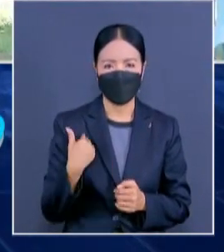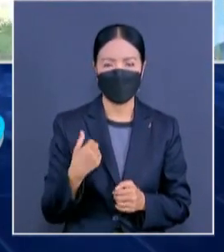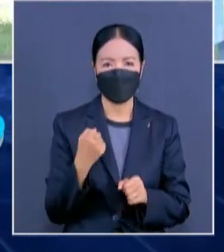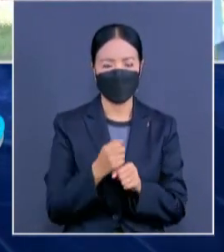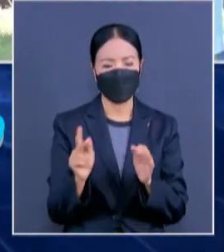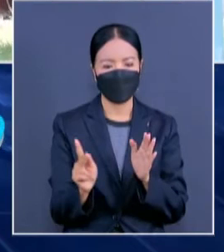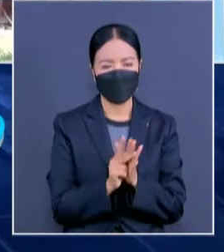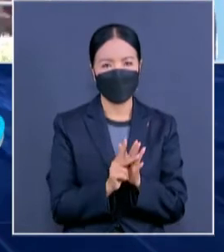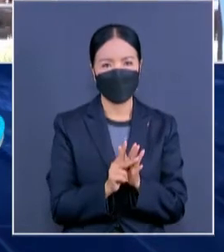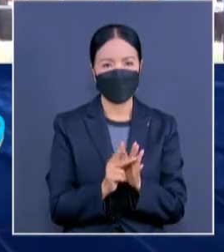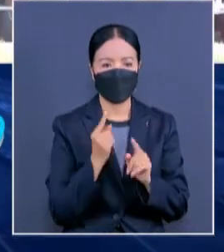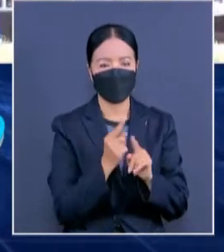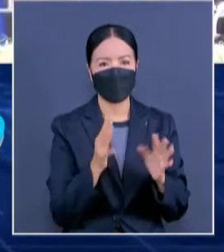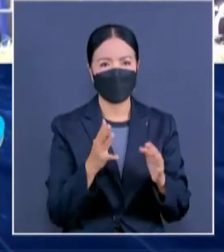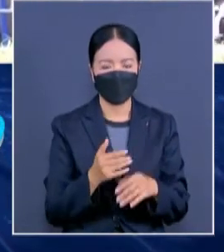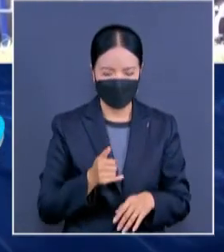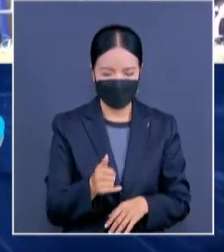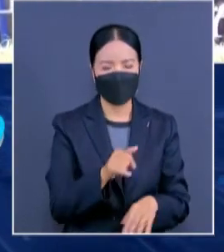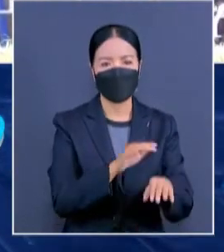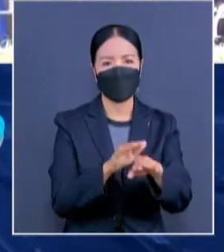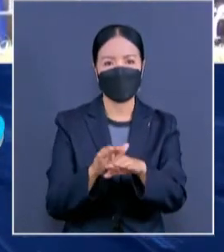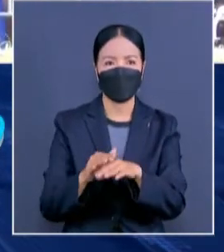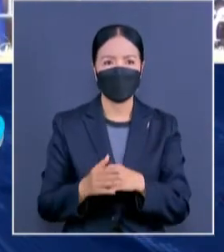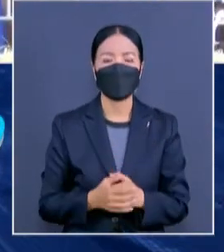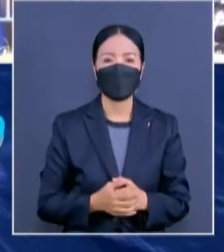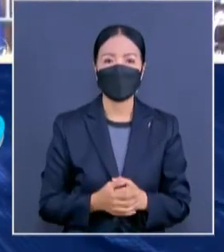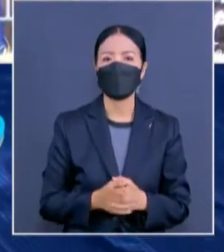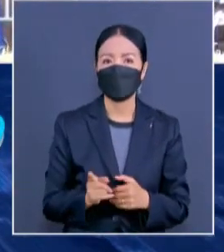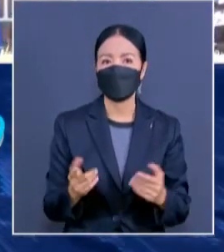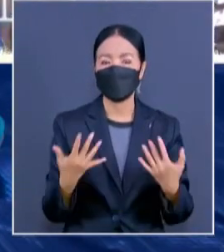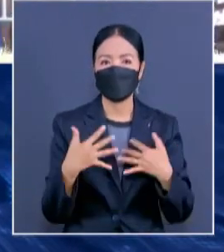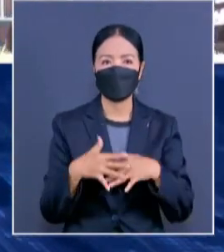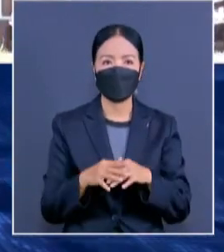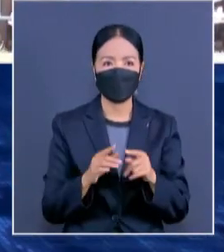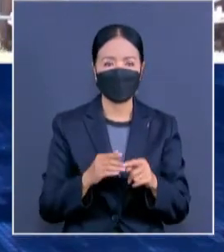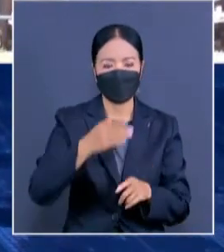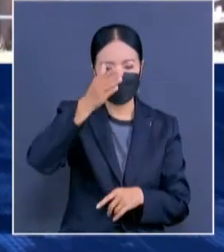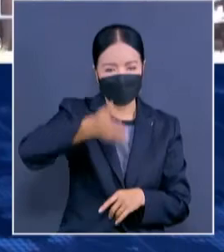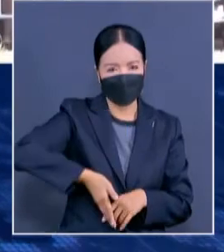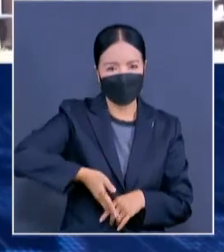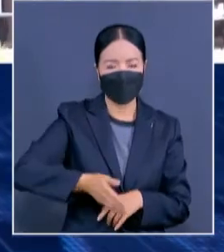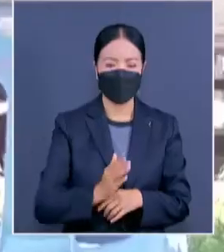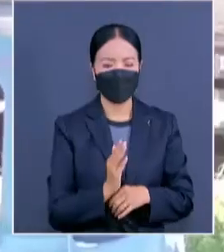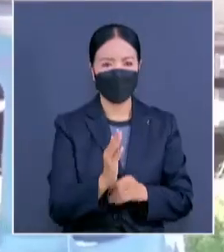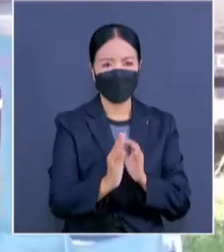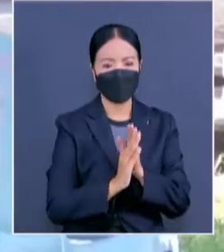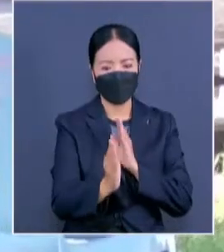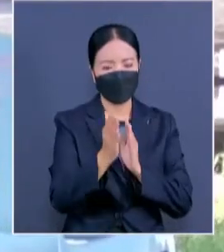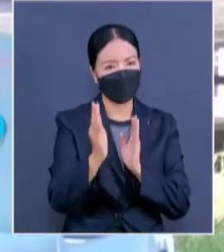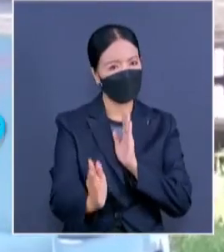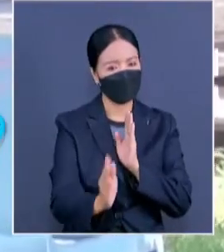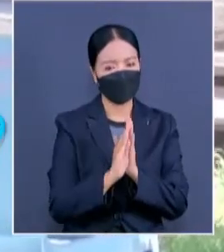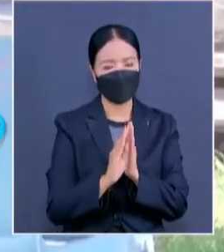ต้องเข้าไปกำชับมากขึ้นเนี่ยก็คงเดี๋ยวประสานกันแล้วก็หาทางปิดกั้นให้มันชัดเจนมากขึ้นนะ แต่แน่น